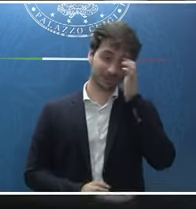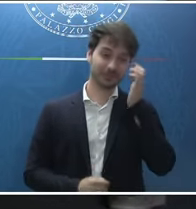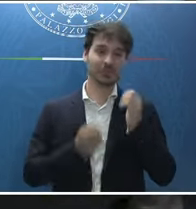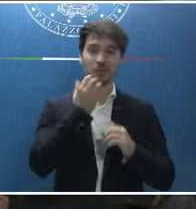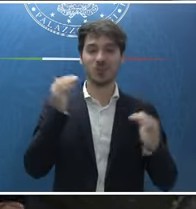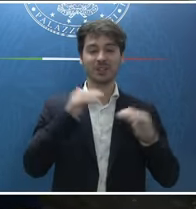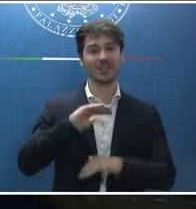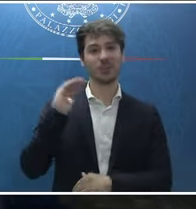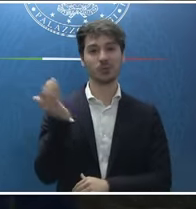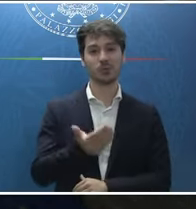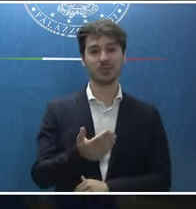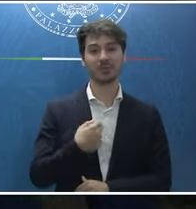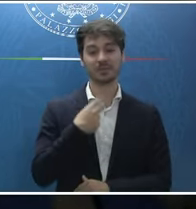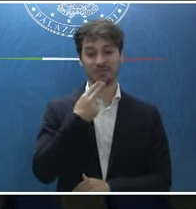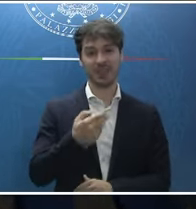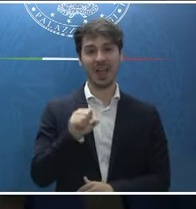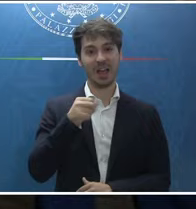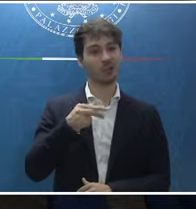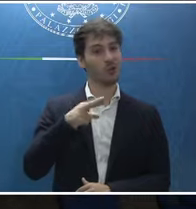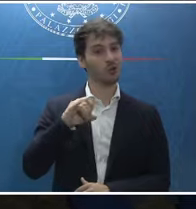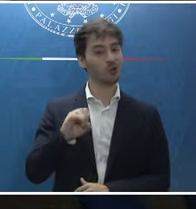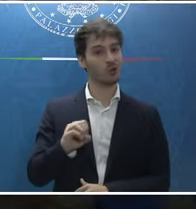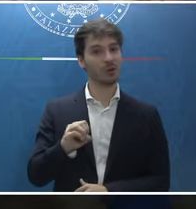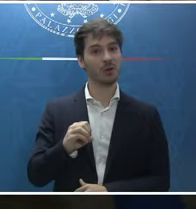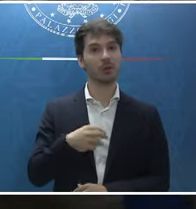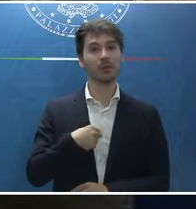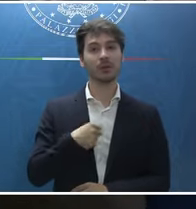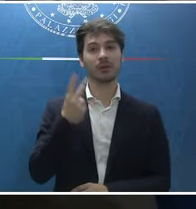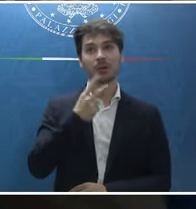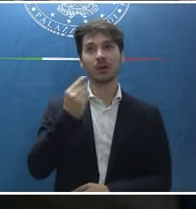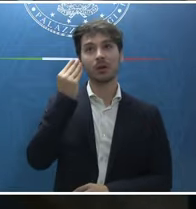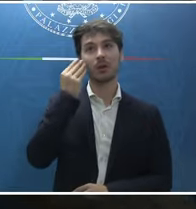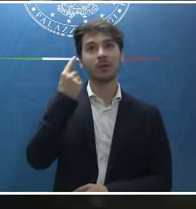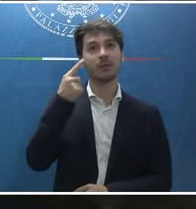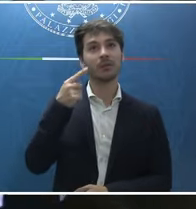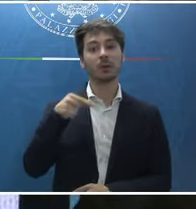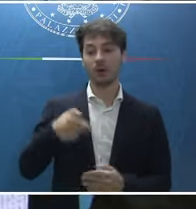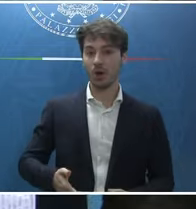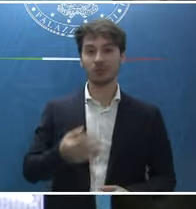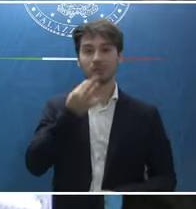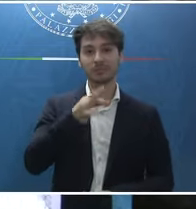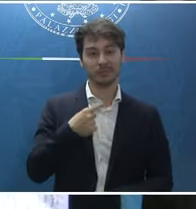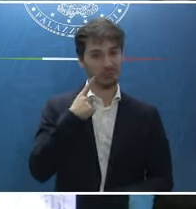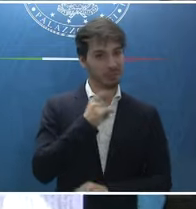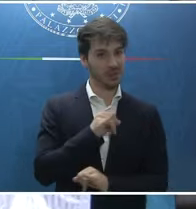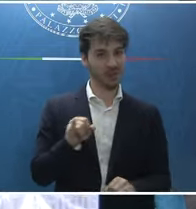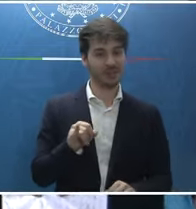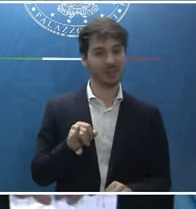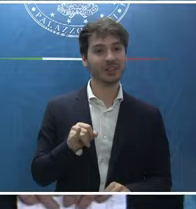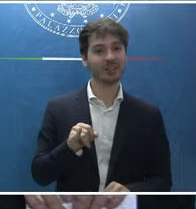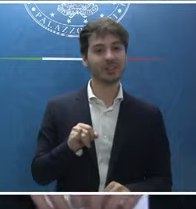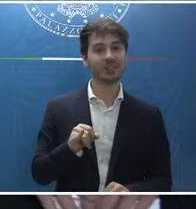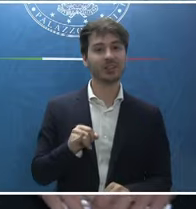Buonasera a tutti, io mi chiamo Antonio e mai avrei pensato di ritrovarmi oggi qui a parlare. Parto da quando la mia vita